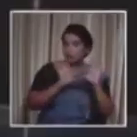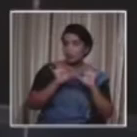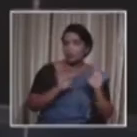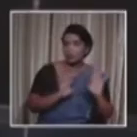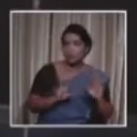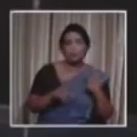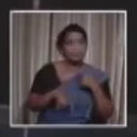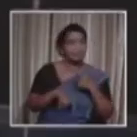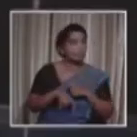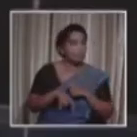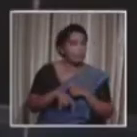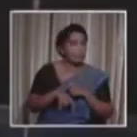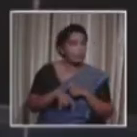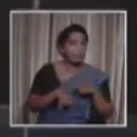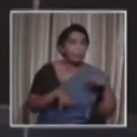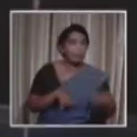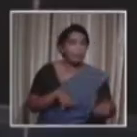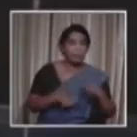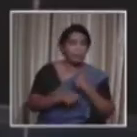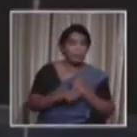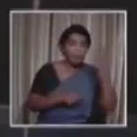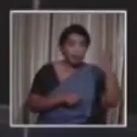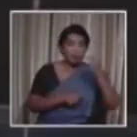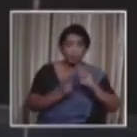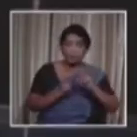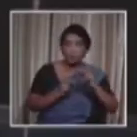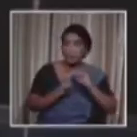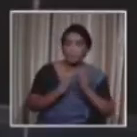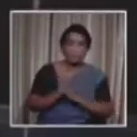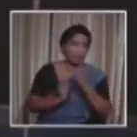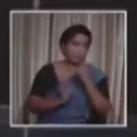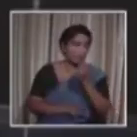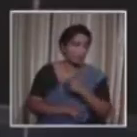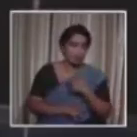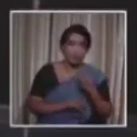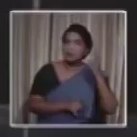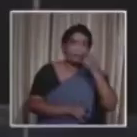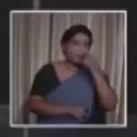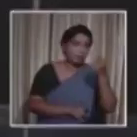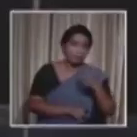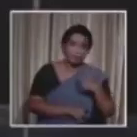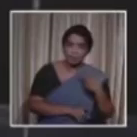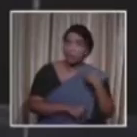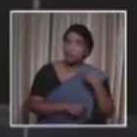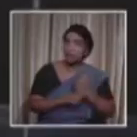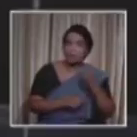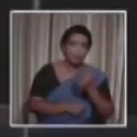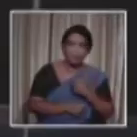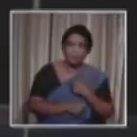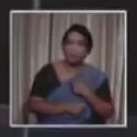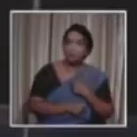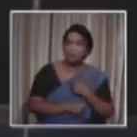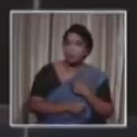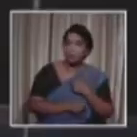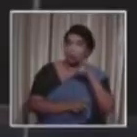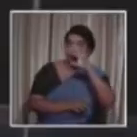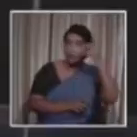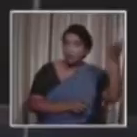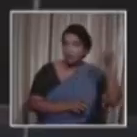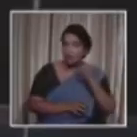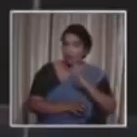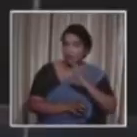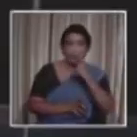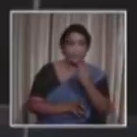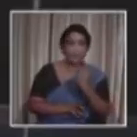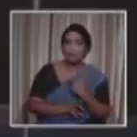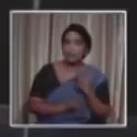කිසි අවස්ථාවක මෙන්න මේ රාජ්‍යෙන් ගන්න එපා කියලා මට අගමැතිතුමා කියලාත් නැහැ, ජනාධිපතිතුමා කියලාත් නැහැ, රජය කියලාත් නැහැ. මේ රටවල් වලින් ගන්න එපා කියන එක.